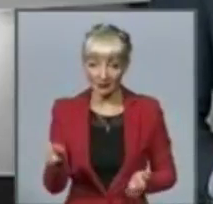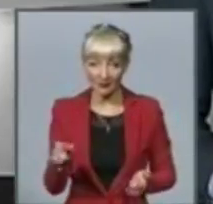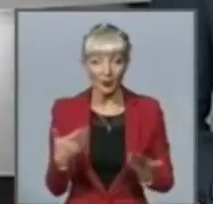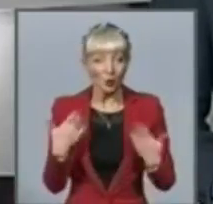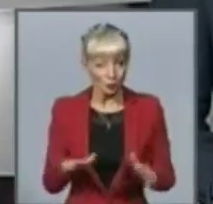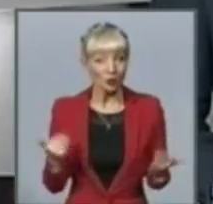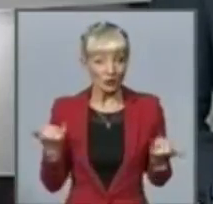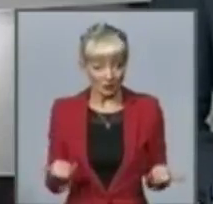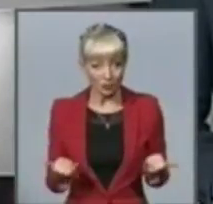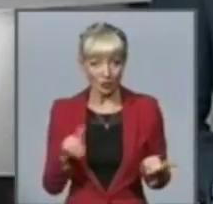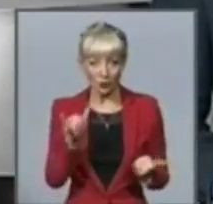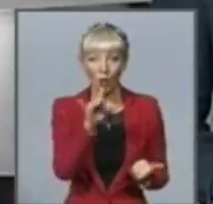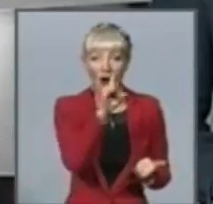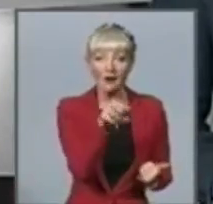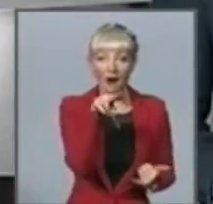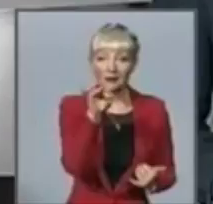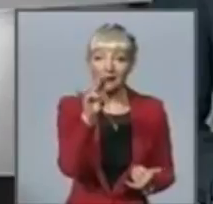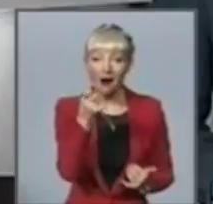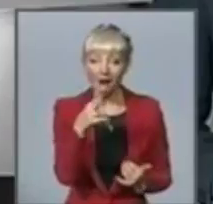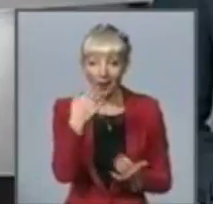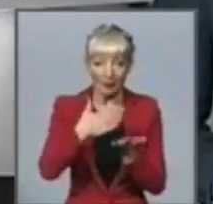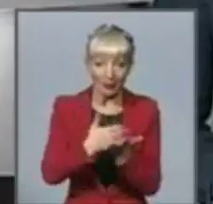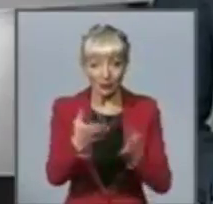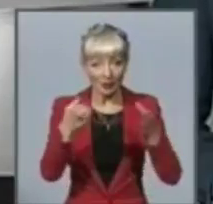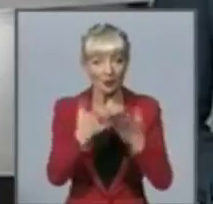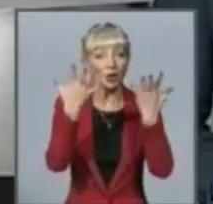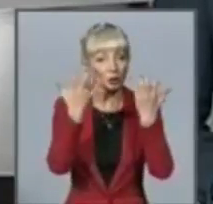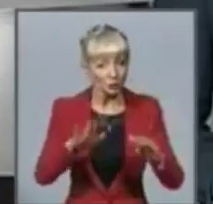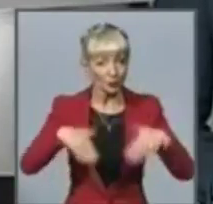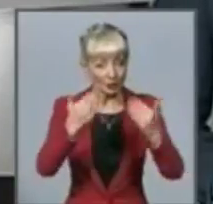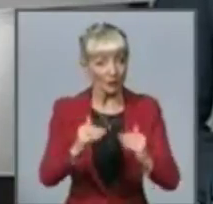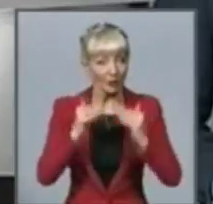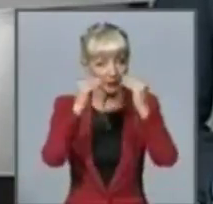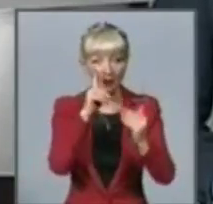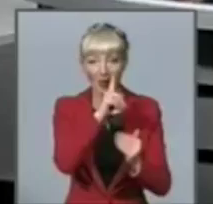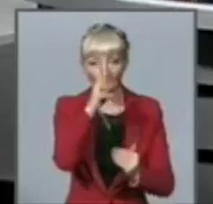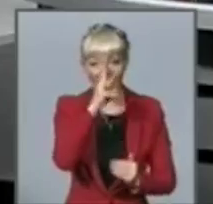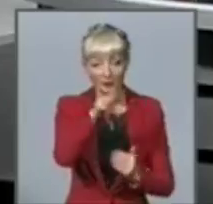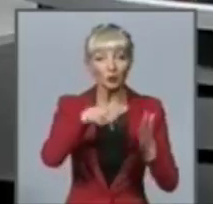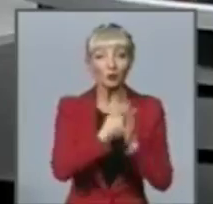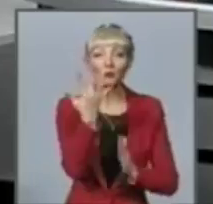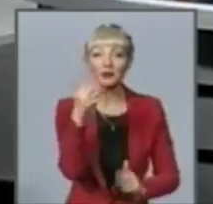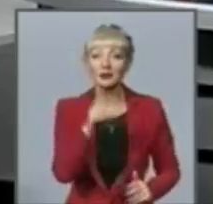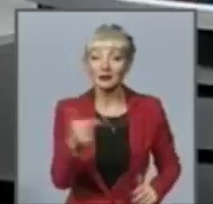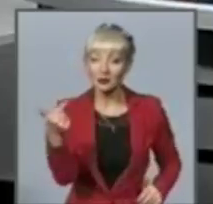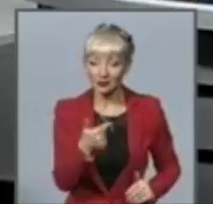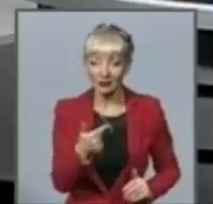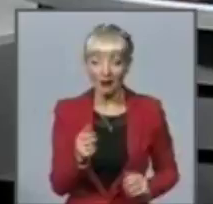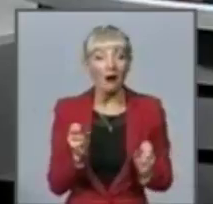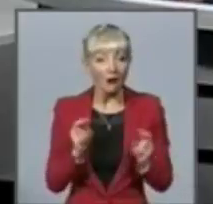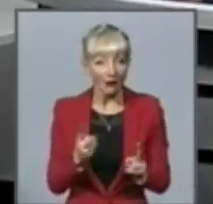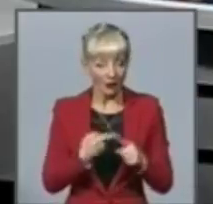Вже зараз у радикальній партії ініціювали ще одне підняття мінімальної заробітної платні до 5000 гривень. За рахунок чого